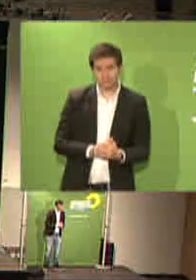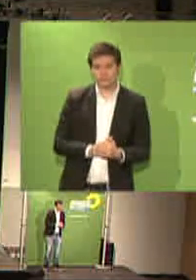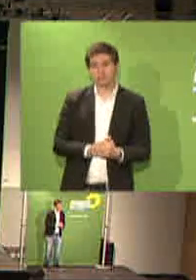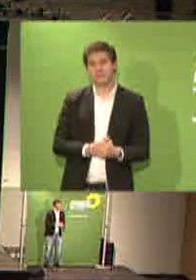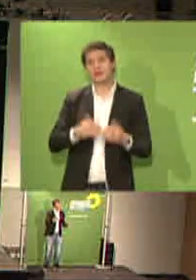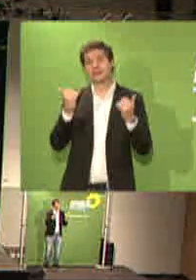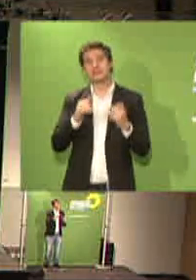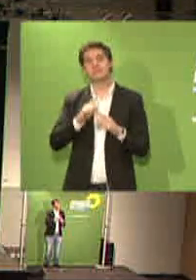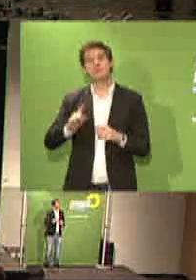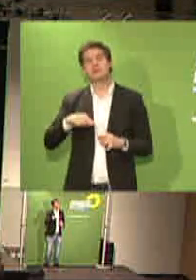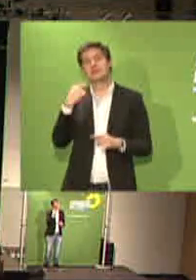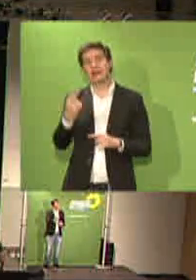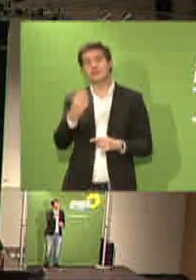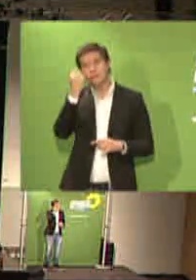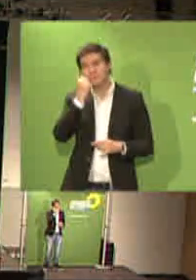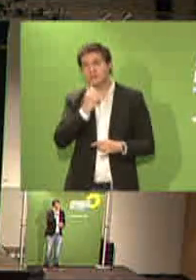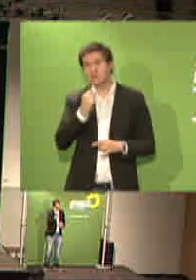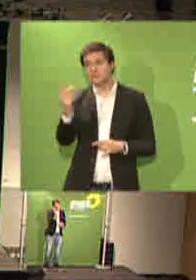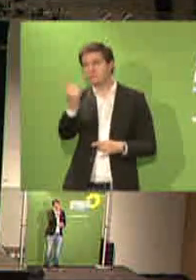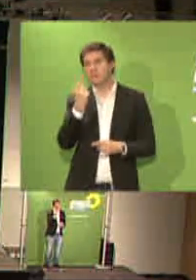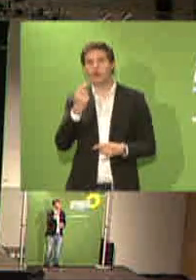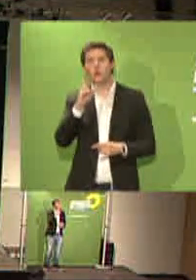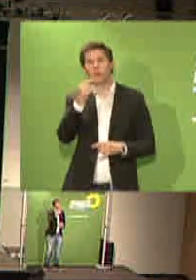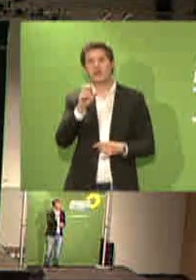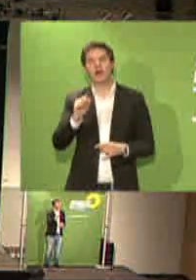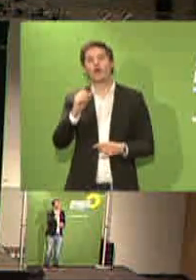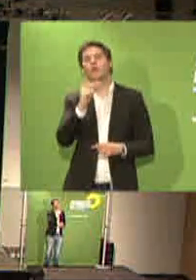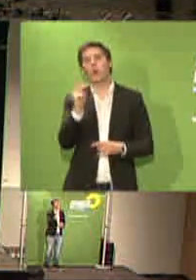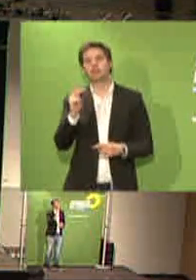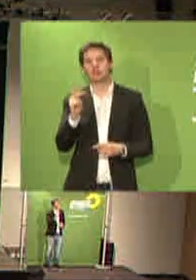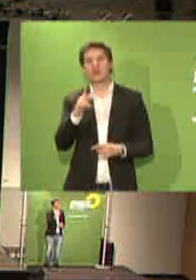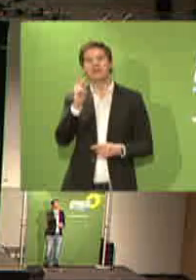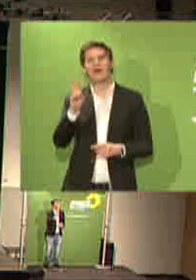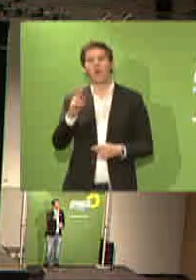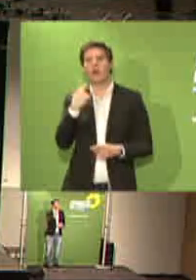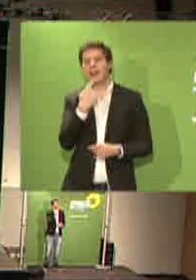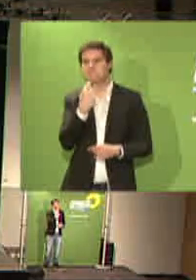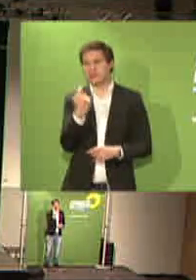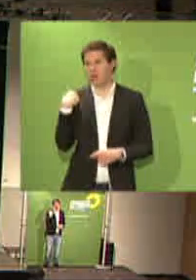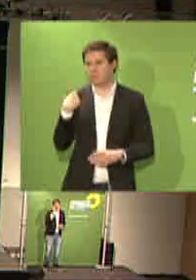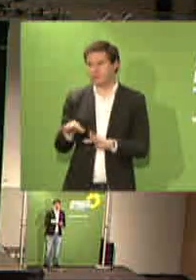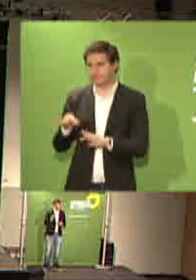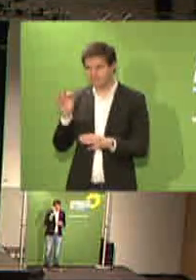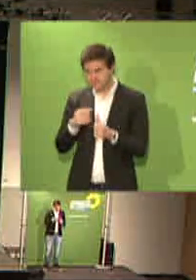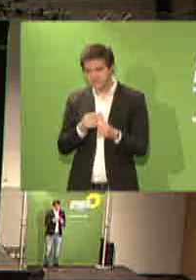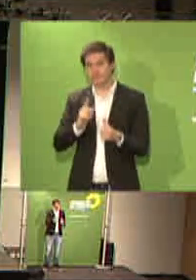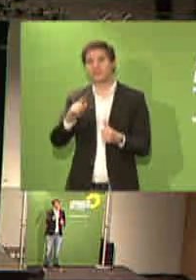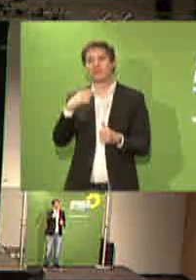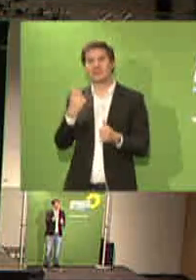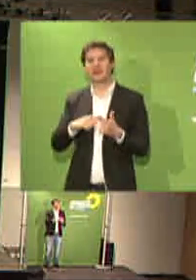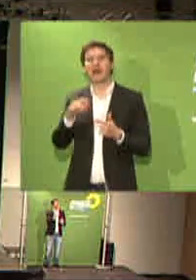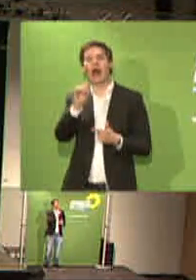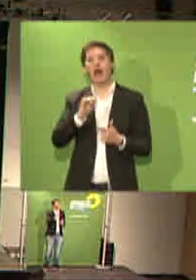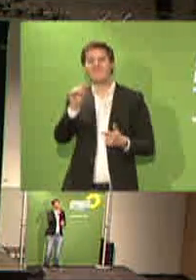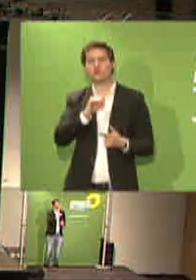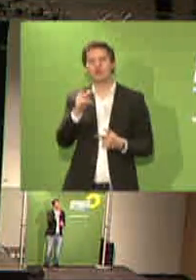Und als nächstes macht sich dann bitte bereit Ute Kotschi vom KV Lippe, die wir gerade gezogen haben. Danach kommt dann Alfons Kuhles